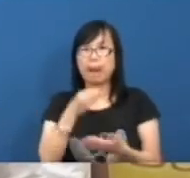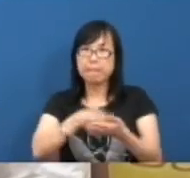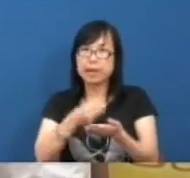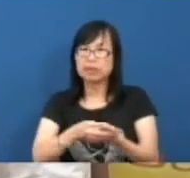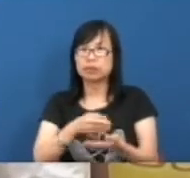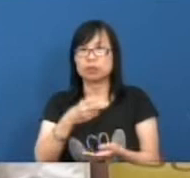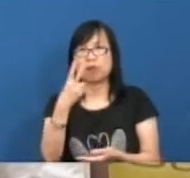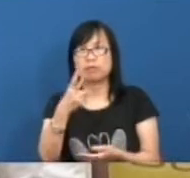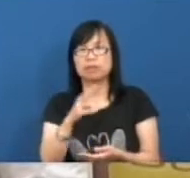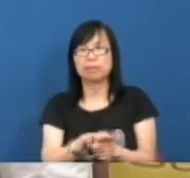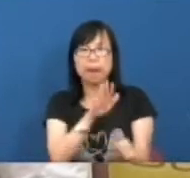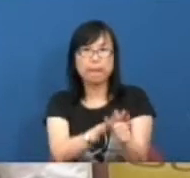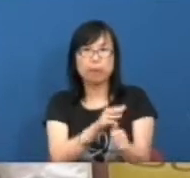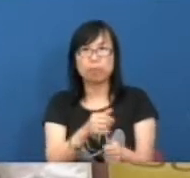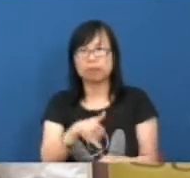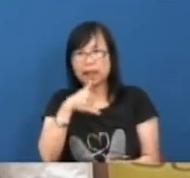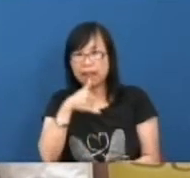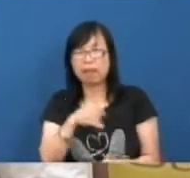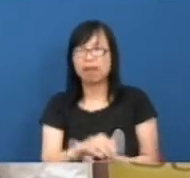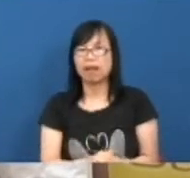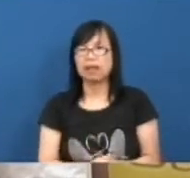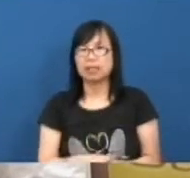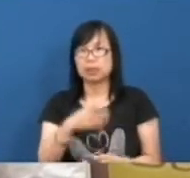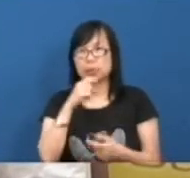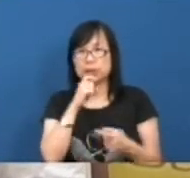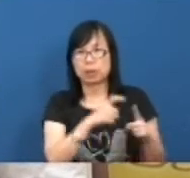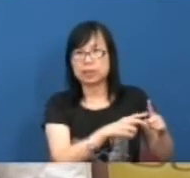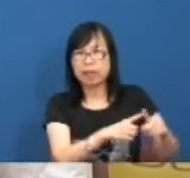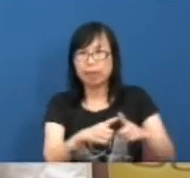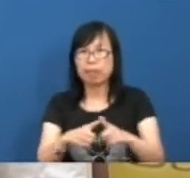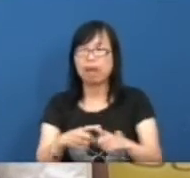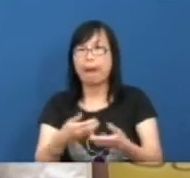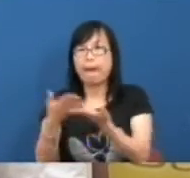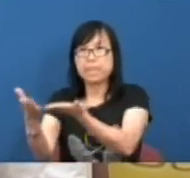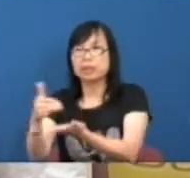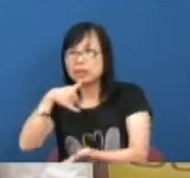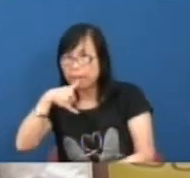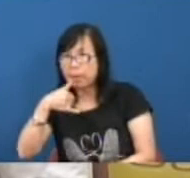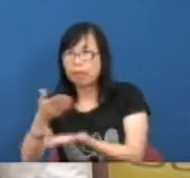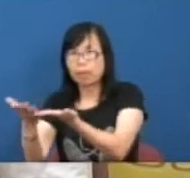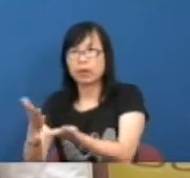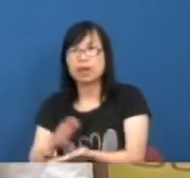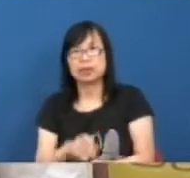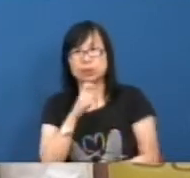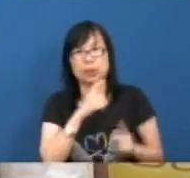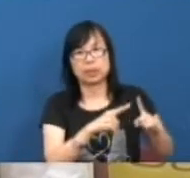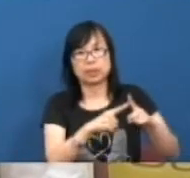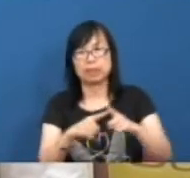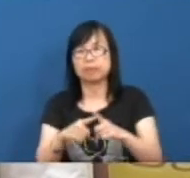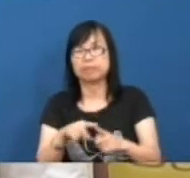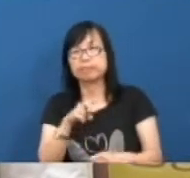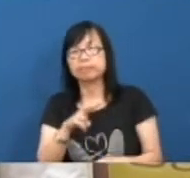兩支補抗力咁樣啦。係 啊， 係啊。咁另外亦都有啲市民都俾咗啲嘢飲俾我啊。咁亦都有啲市民咧見